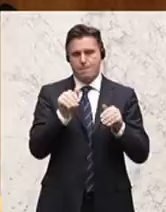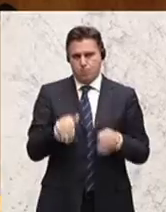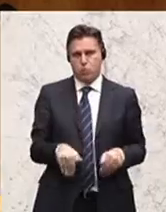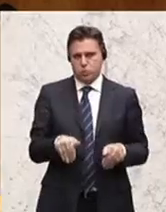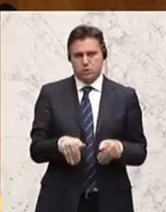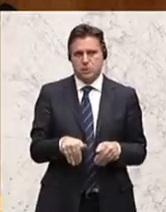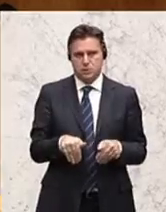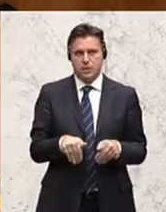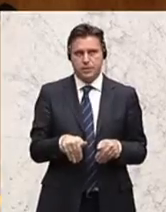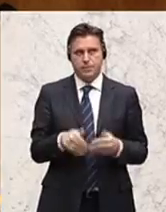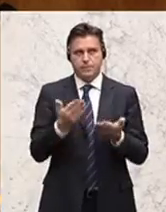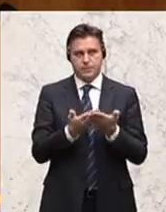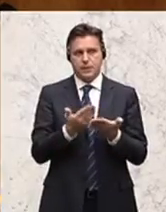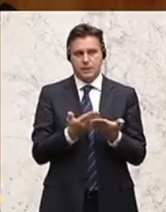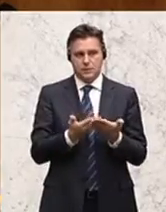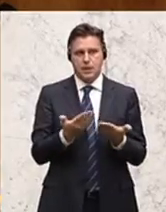mit zu integrieren. Und deshalb